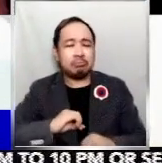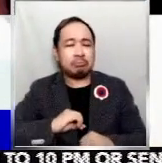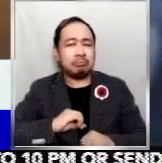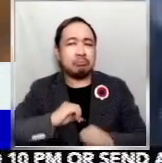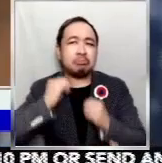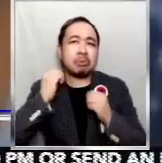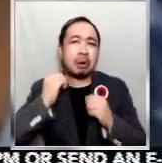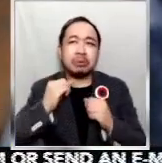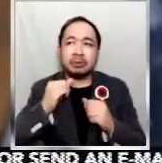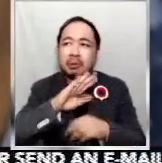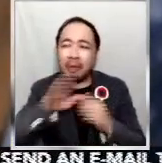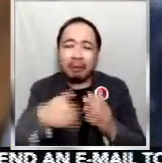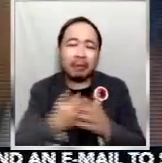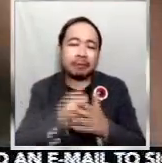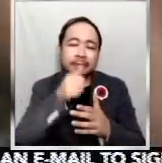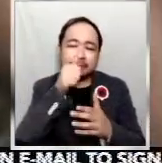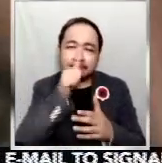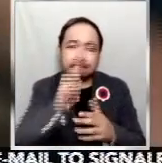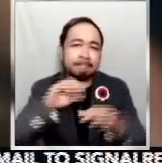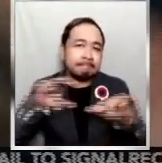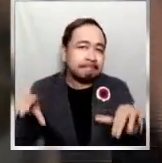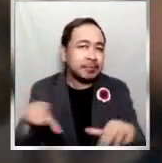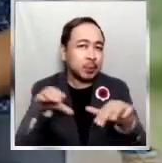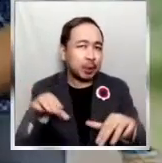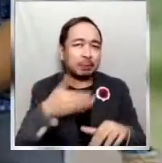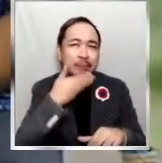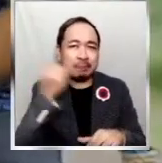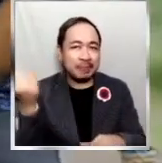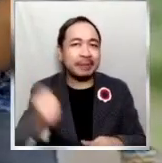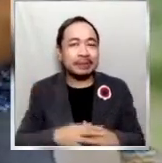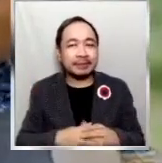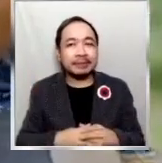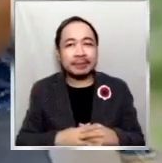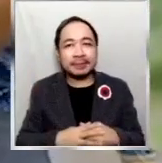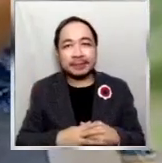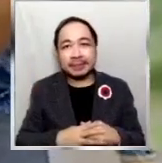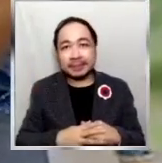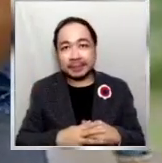binigay namin dito. Nelson Canlas, updated sa Showbiz Happenings.